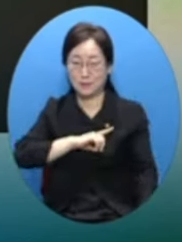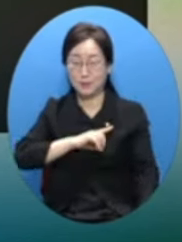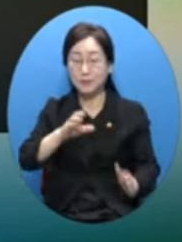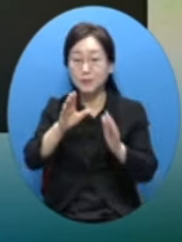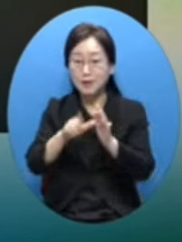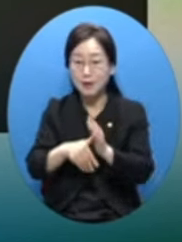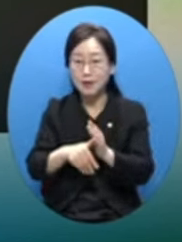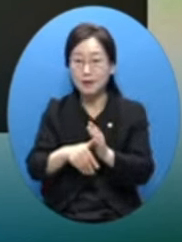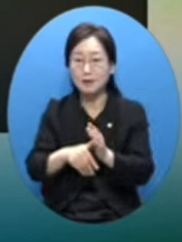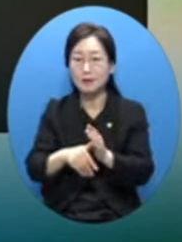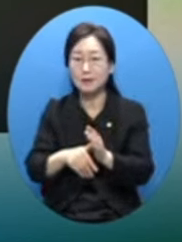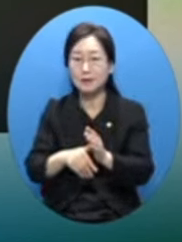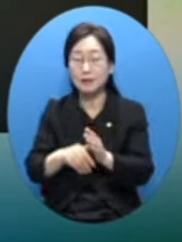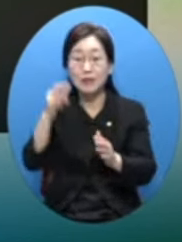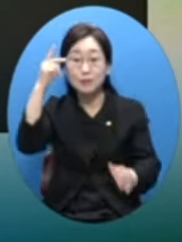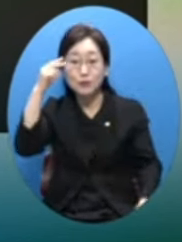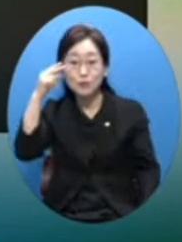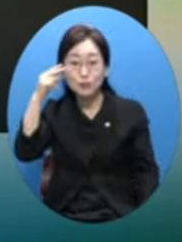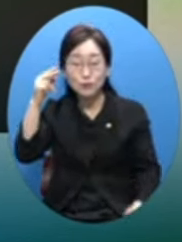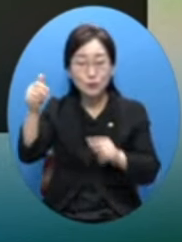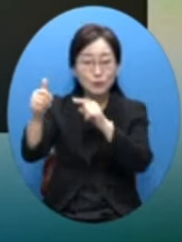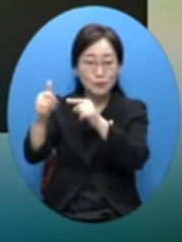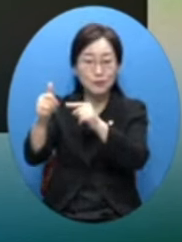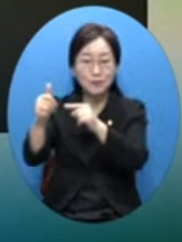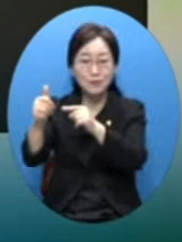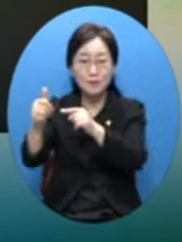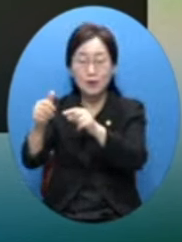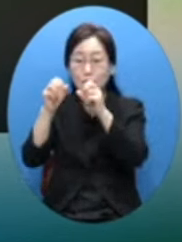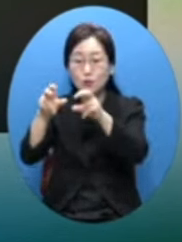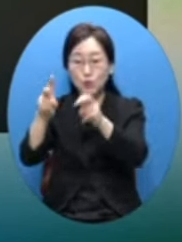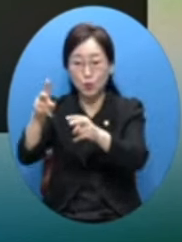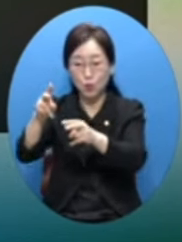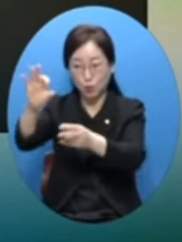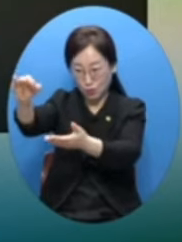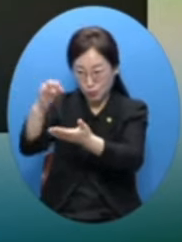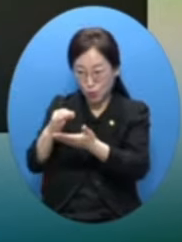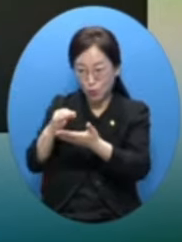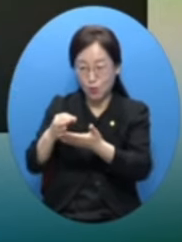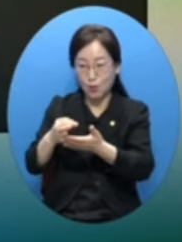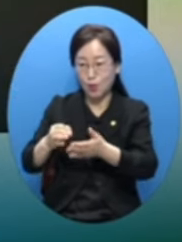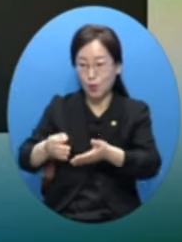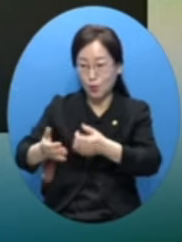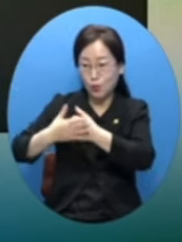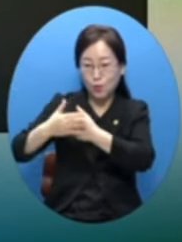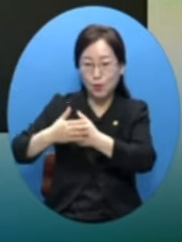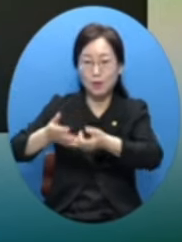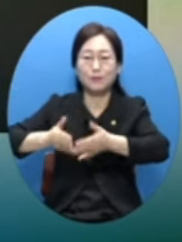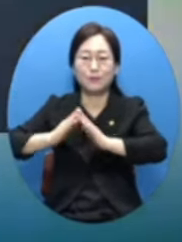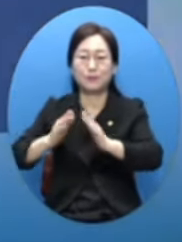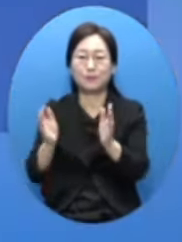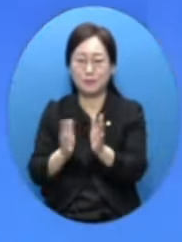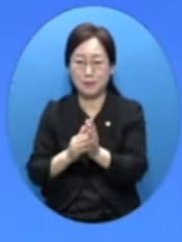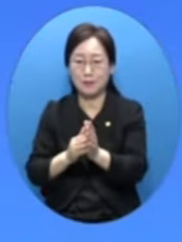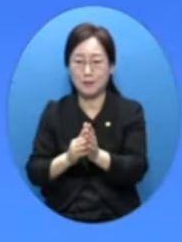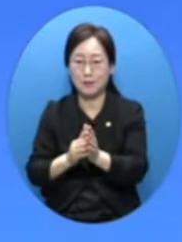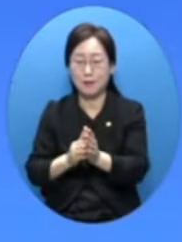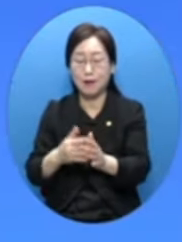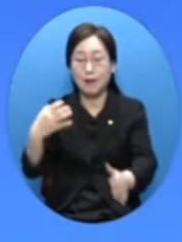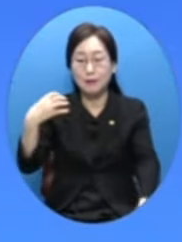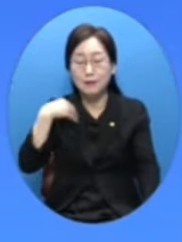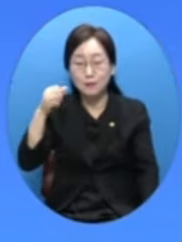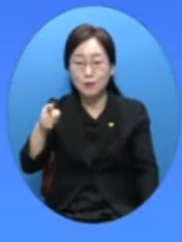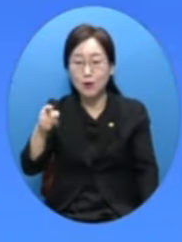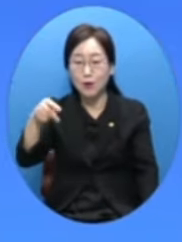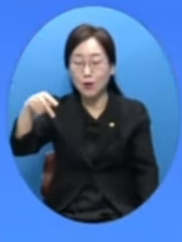부흥회관에 미국에서 선교비를 보내서 부흥회관을 설립하는 모든 비용을 대고 그 책임자로 허스턴